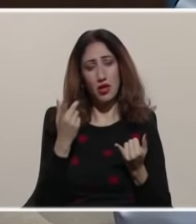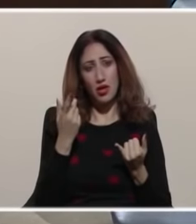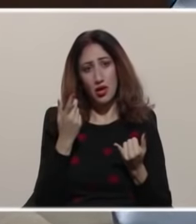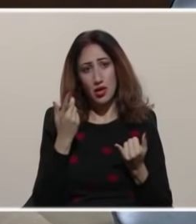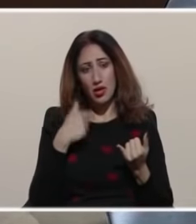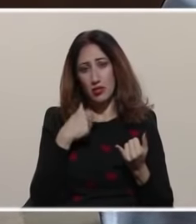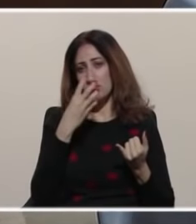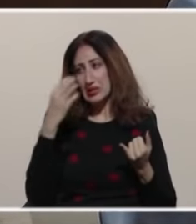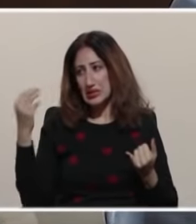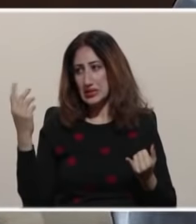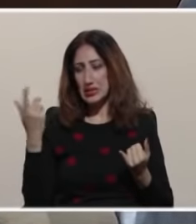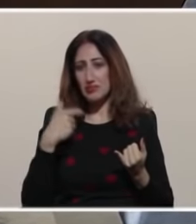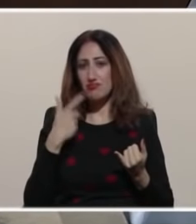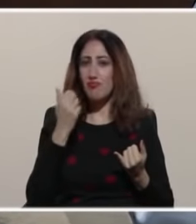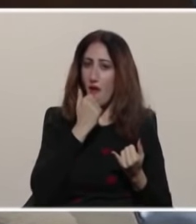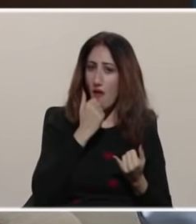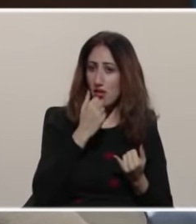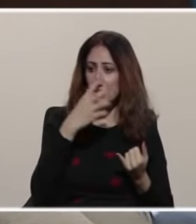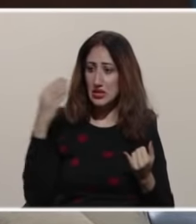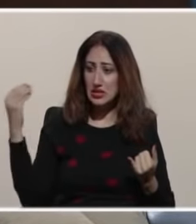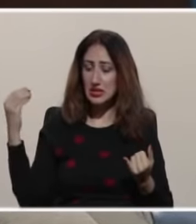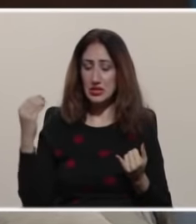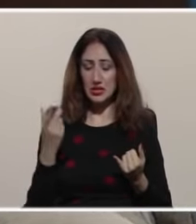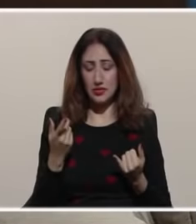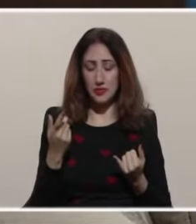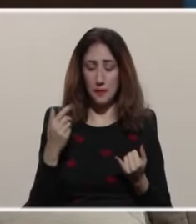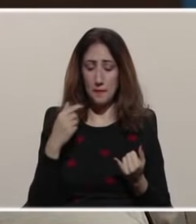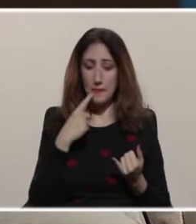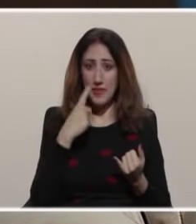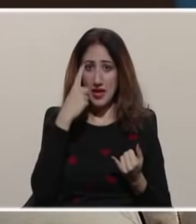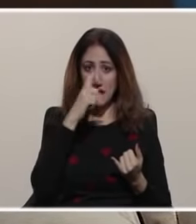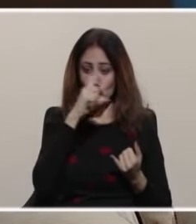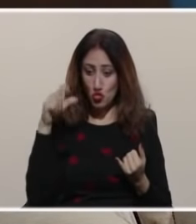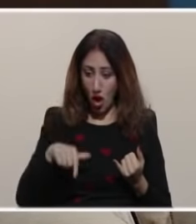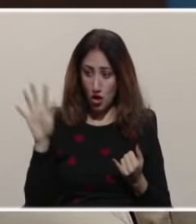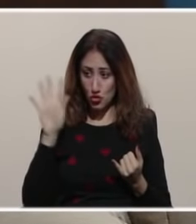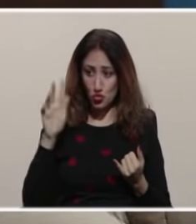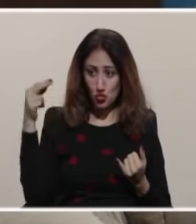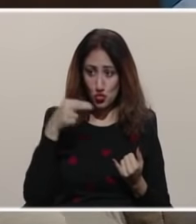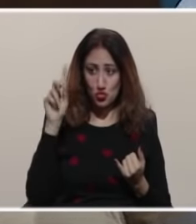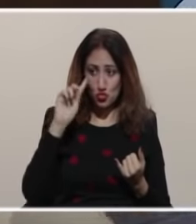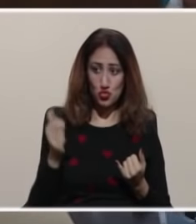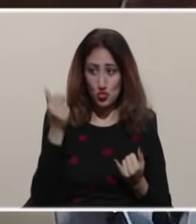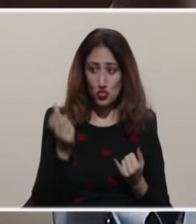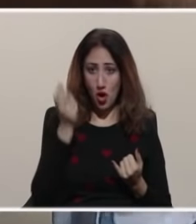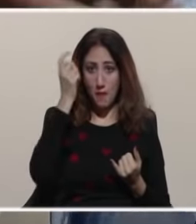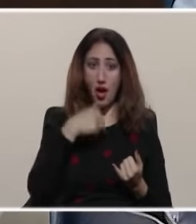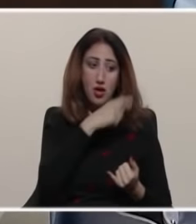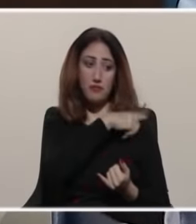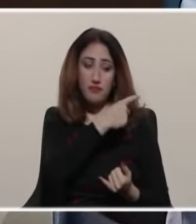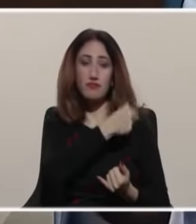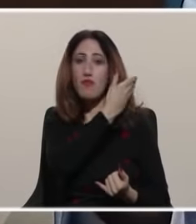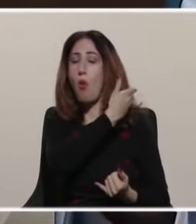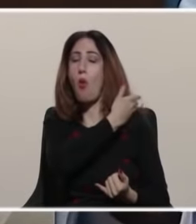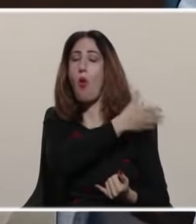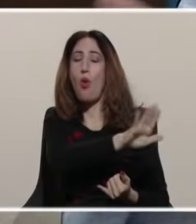وفي حاجات كتيرة تجاوزت فيها، تخيل أن أنا لما أجي أحسن في شهر شعبان ربنا يمحو لي كل تقصير قصرته